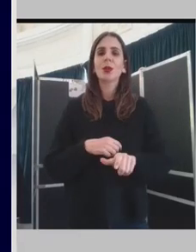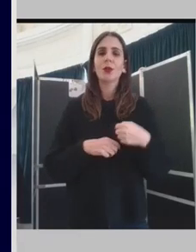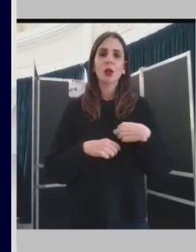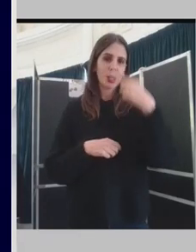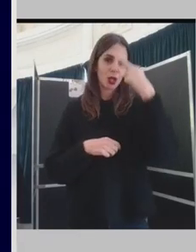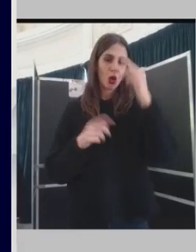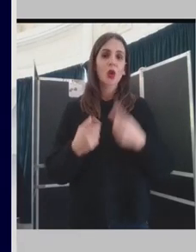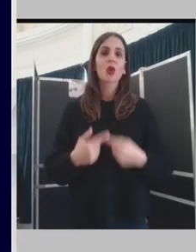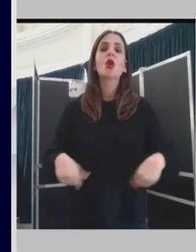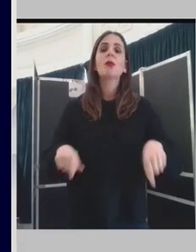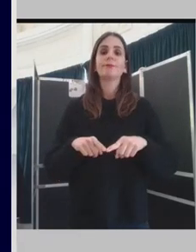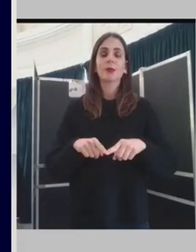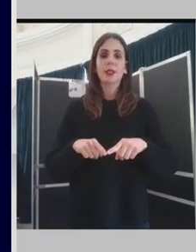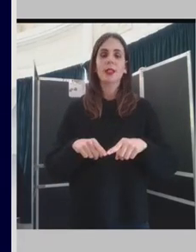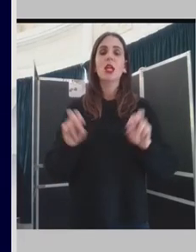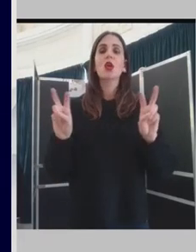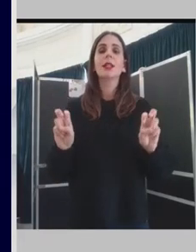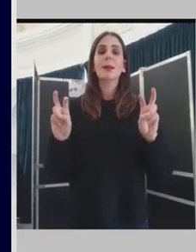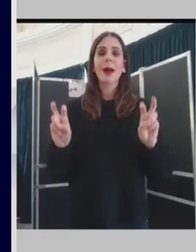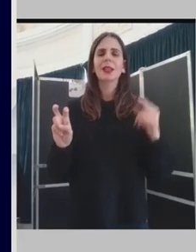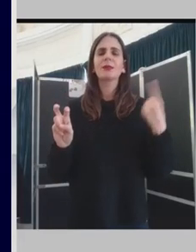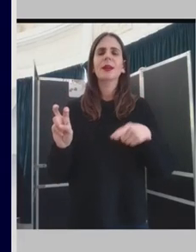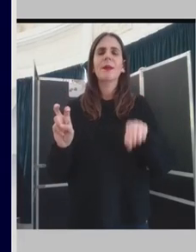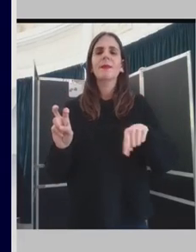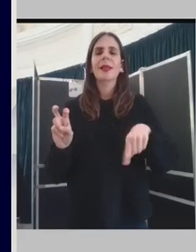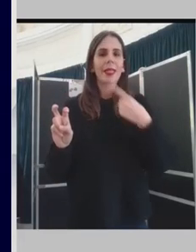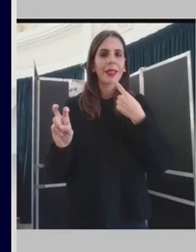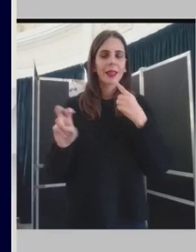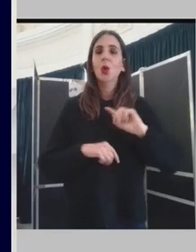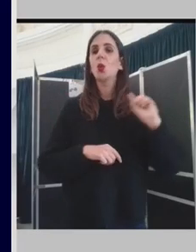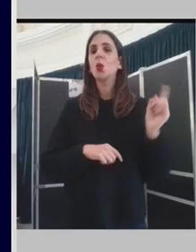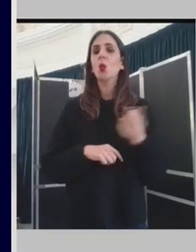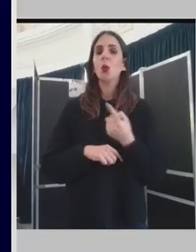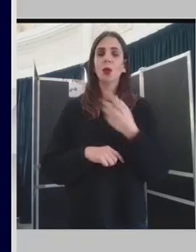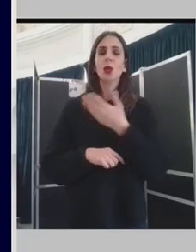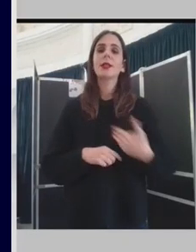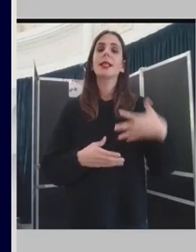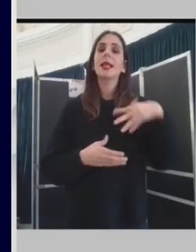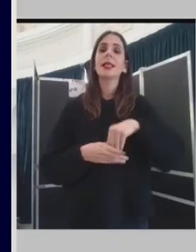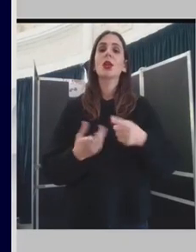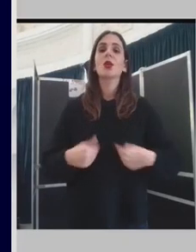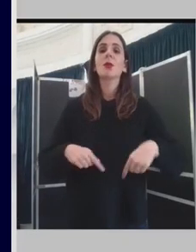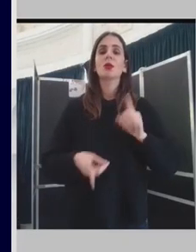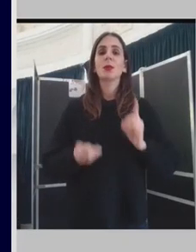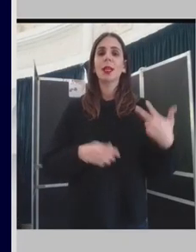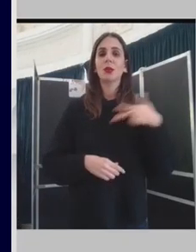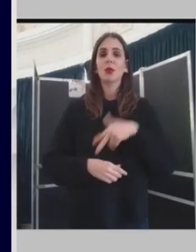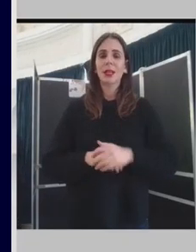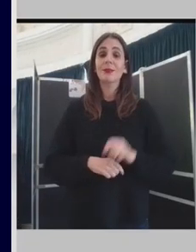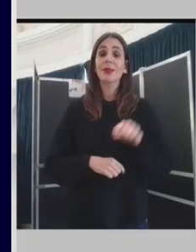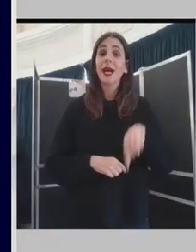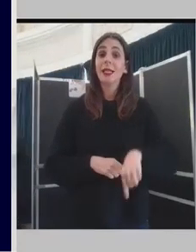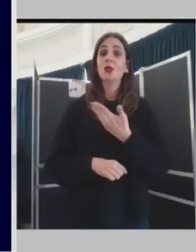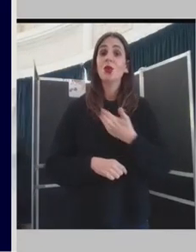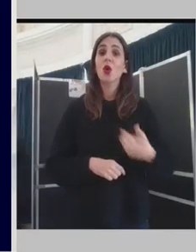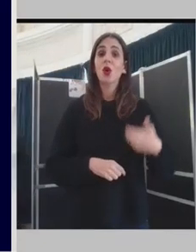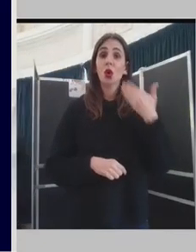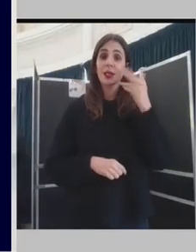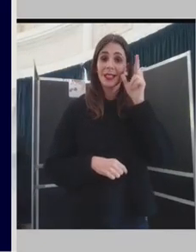tematico è a nome di tutti i consiglieri e tutte le consigliere della Commissione Politiche Sociali. Prego, consigliera De Vivo, ha facoltà di intervenire.